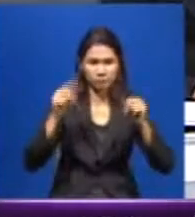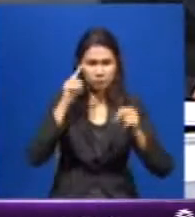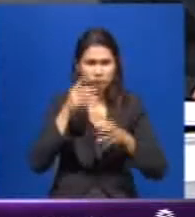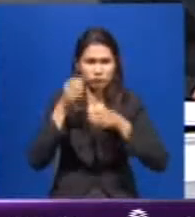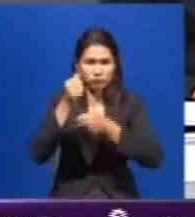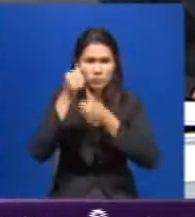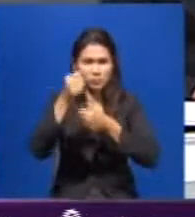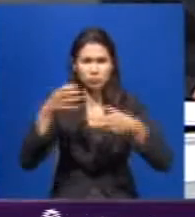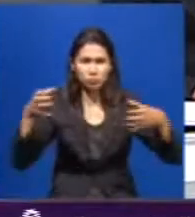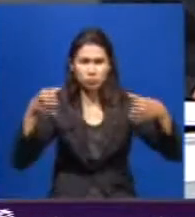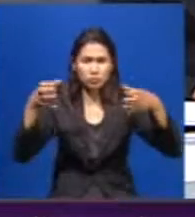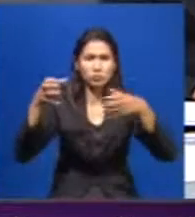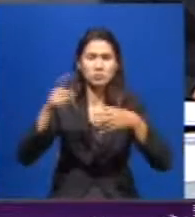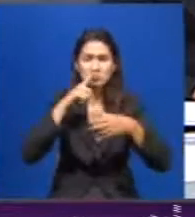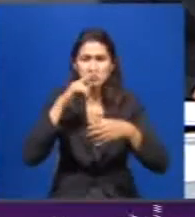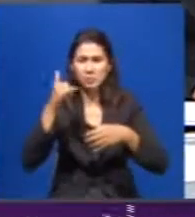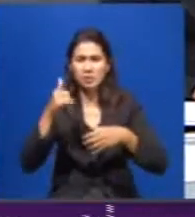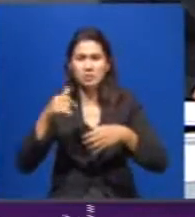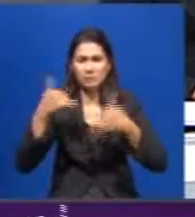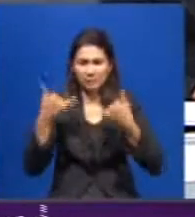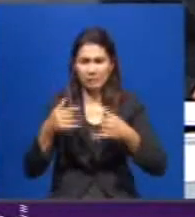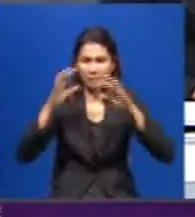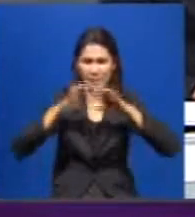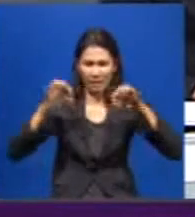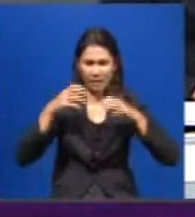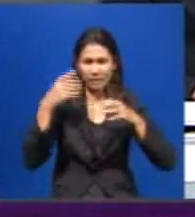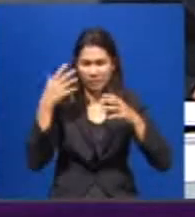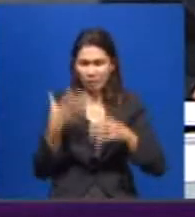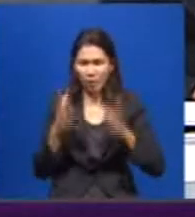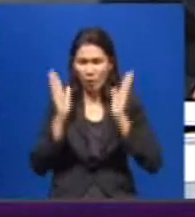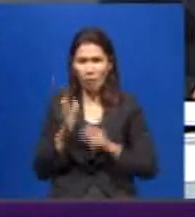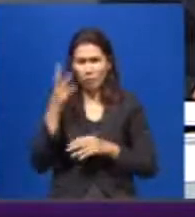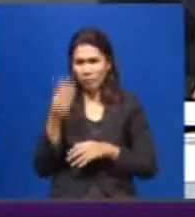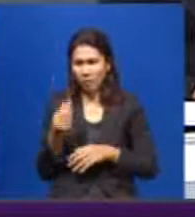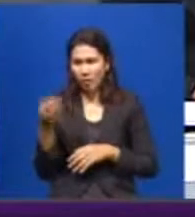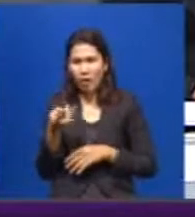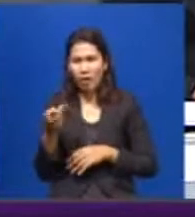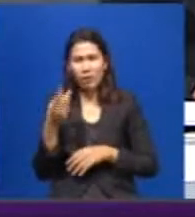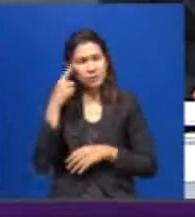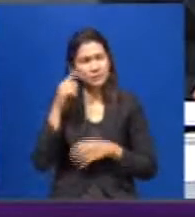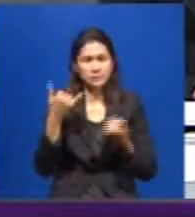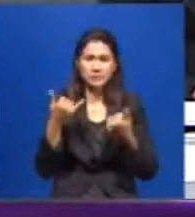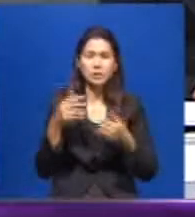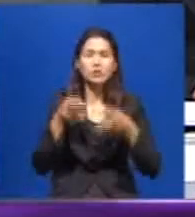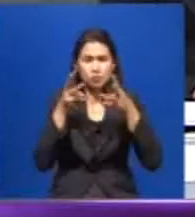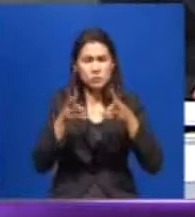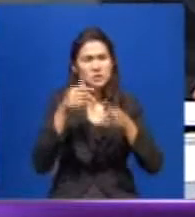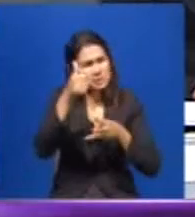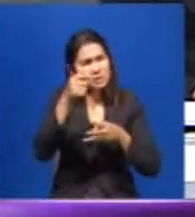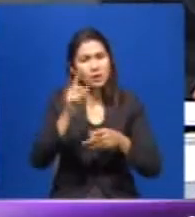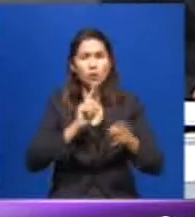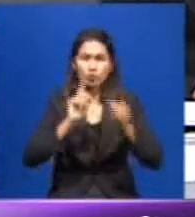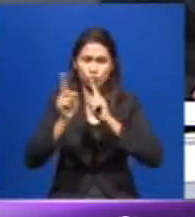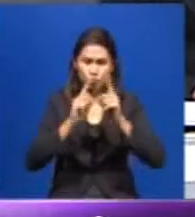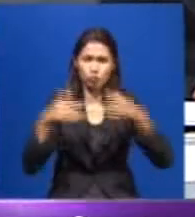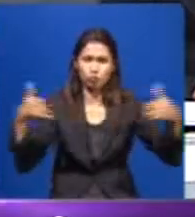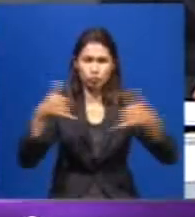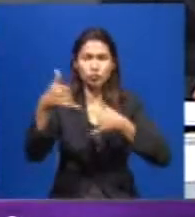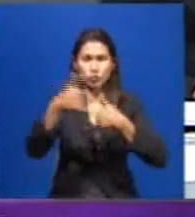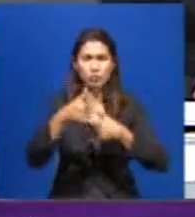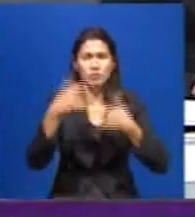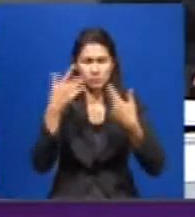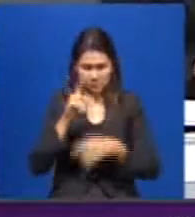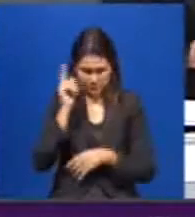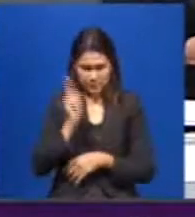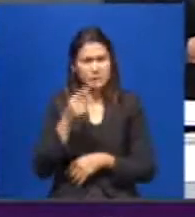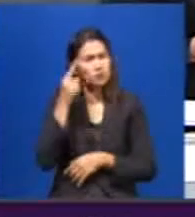ภาคตัวแทนเองก็เหลือคนอยู่น้อยที่จะบริหารงานเพราะฉะนั้นถ้าต่างฝ่ายต่างหันหน้าเข้ามาพูดคุยกันได้น่าจะเป็นทางออกที่ดีที่ส ุดเรื่องนี้มานานพอสม